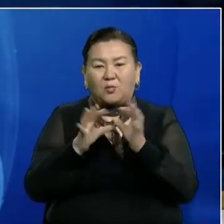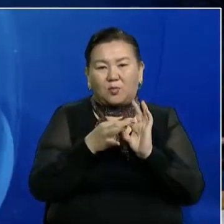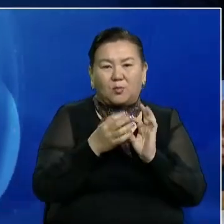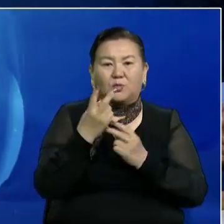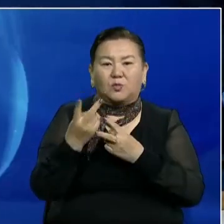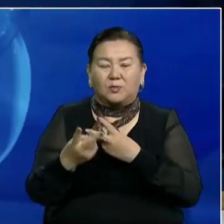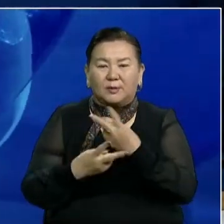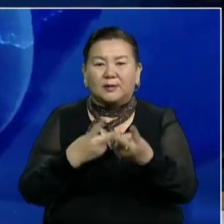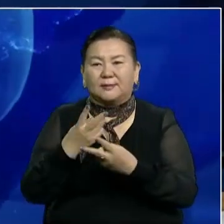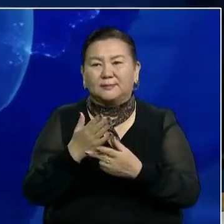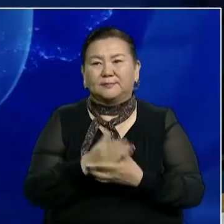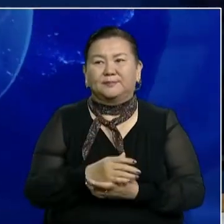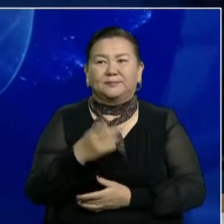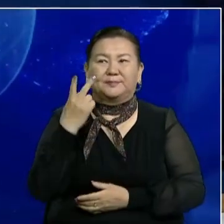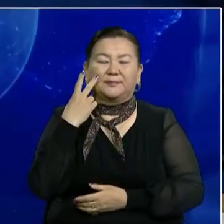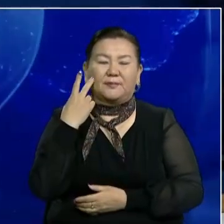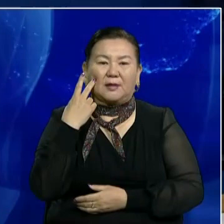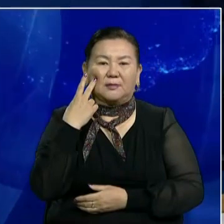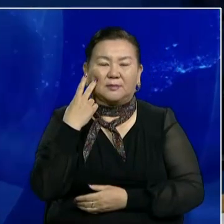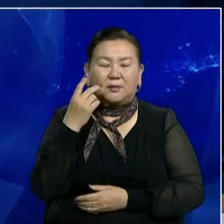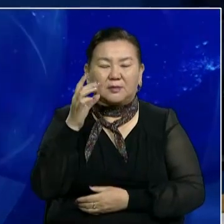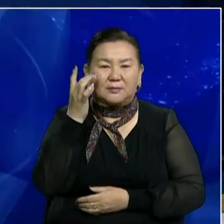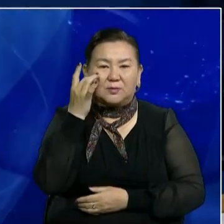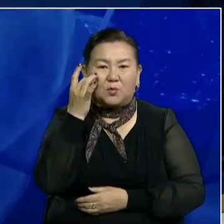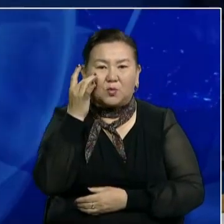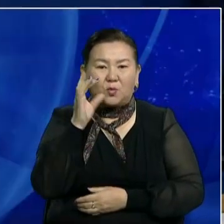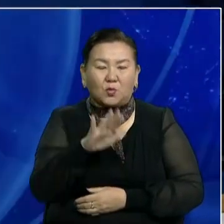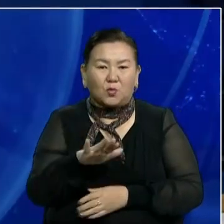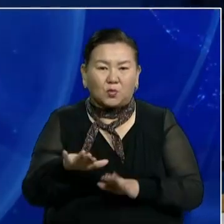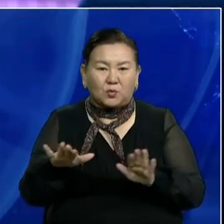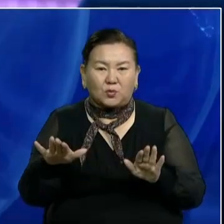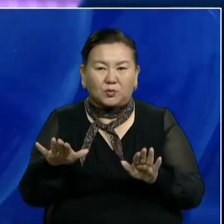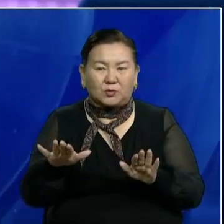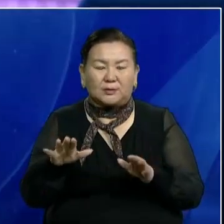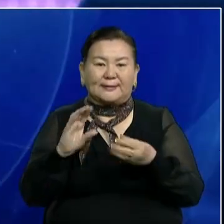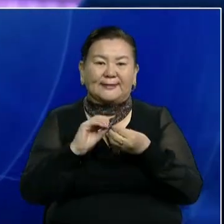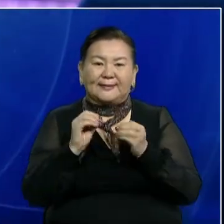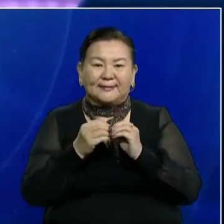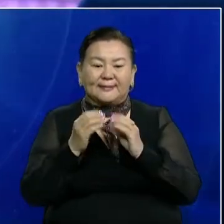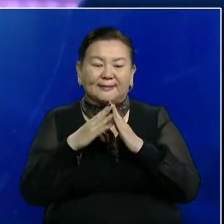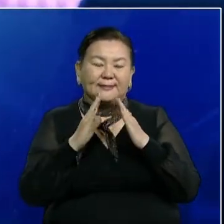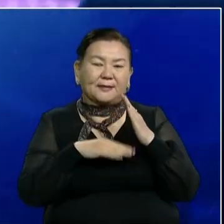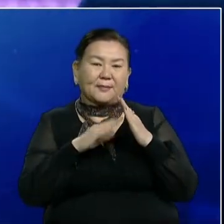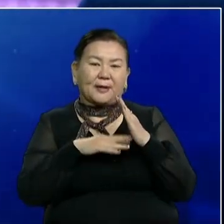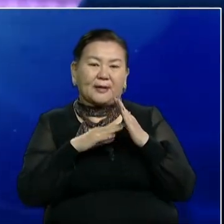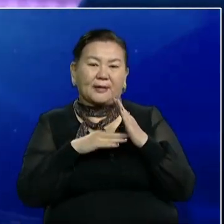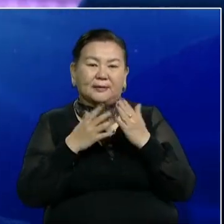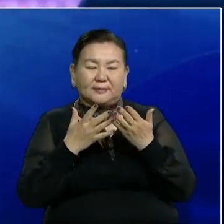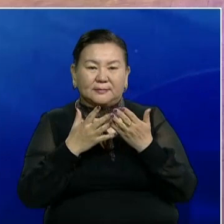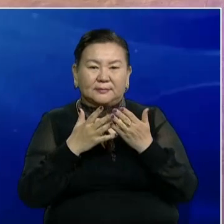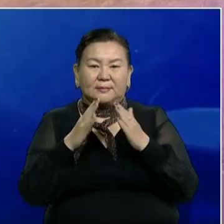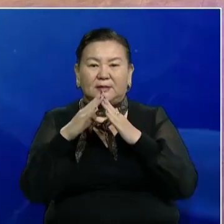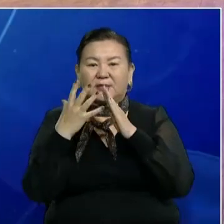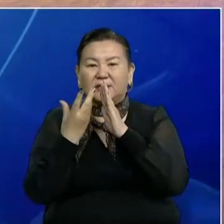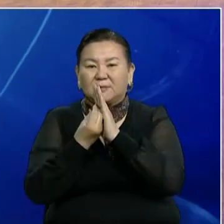тулсан. Тэгээд юу нэг дандаа хүүхдүүдийн одоо ингээд хүүхд мандалахгүй байх, хүүхд гэртээ байгаад энэ одоо энэ зүг ингээд гэр